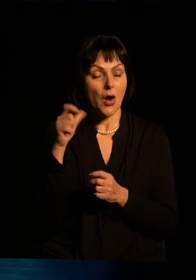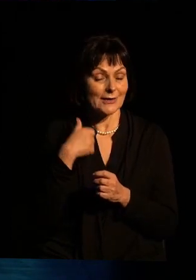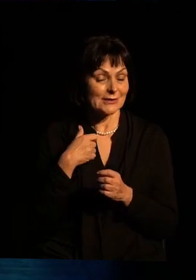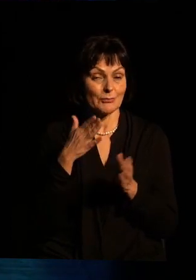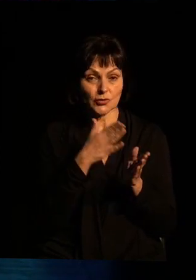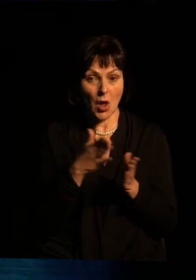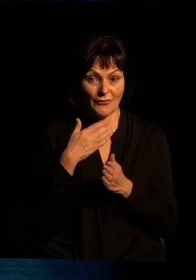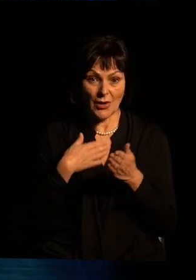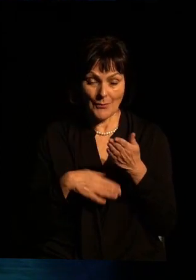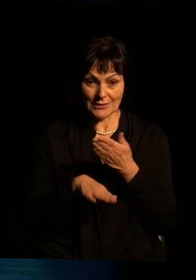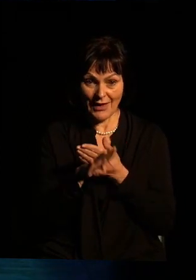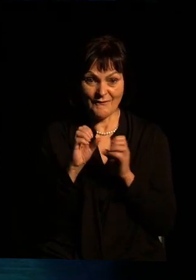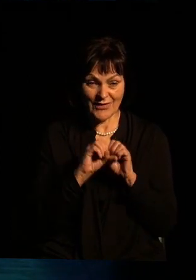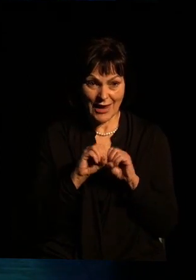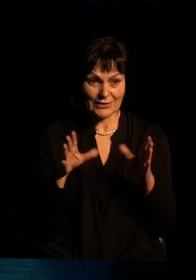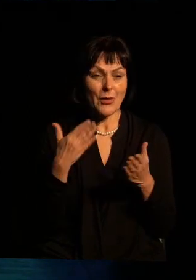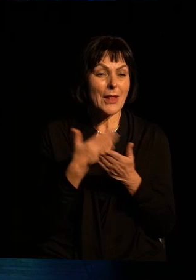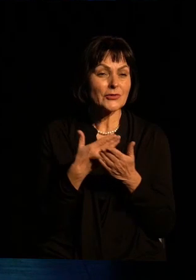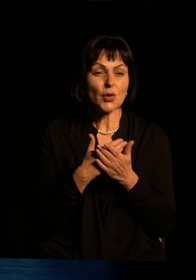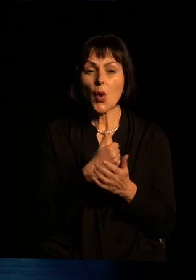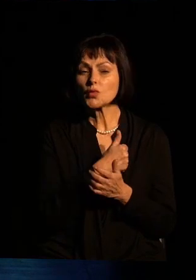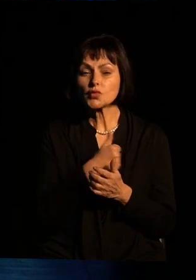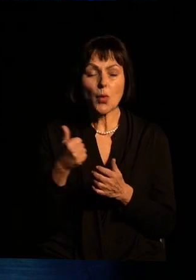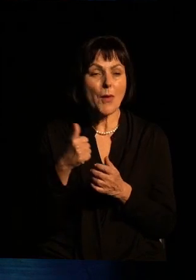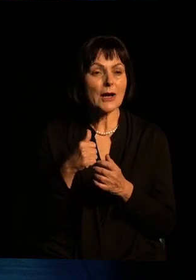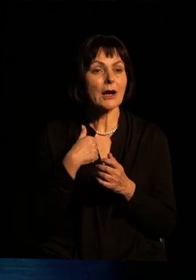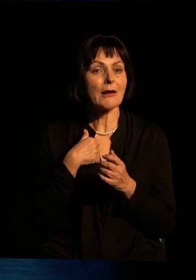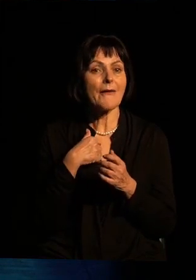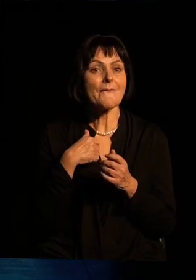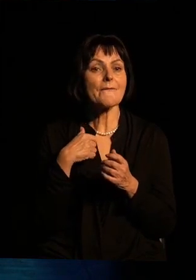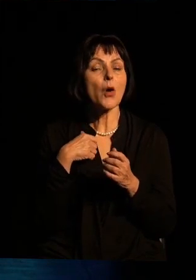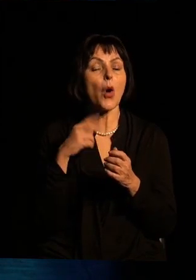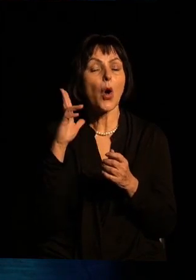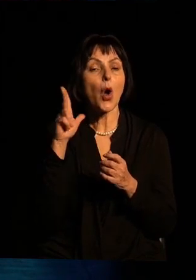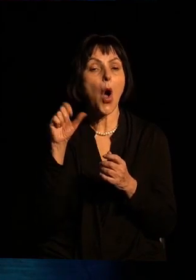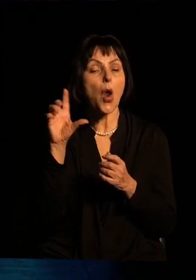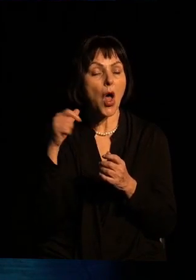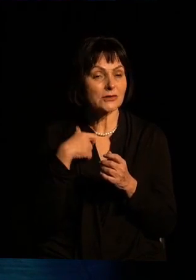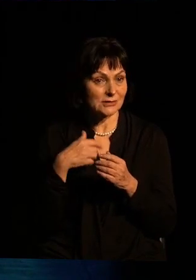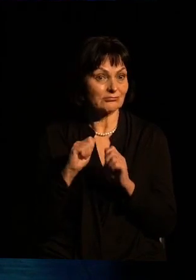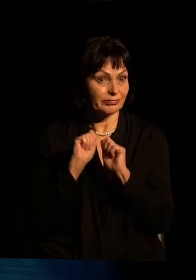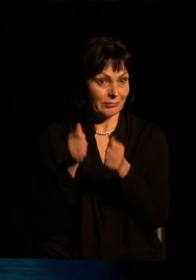prezentację wyjaśniającą, dlaczego ten Superkolos należał się właśnie jemu,